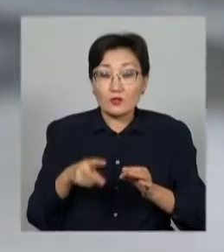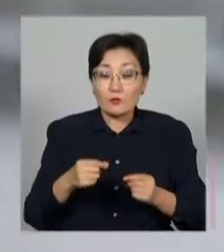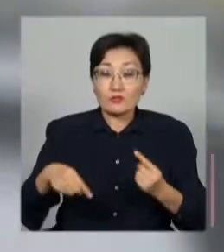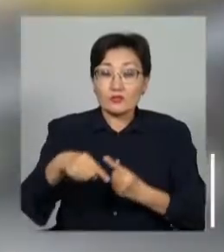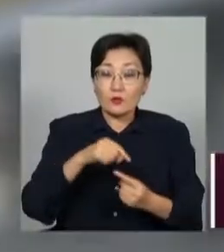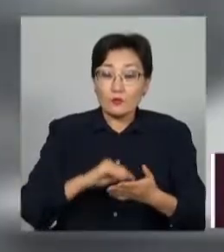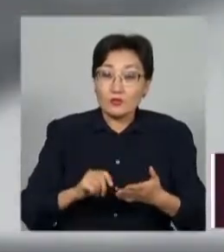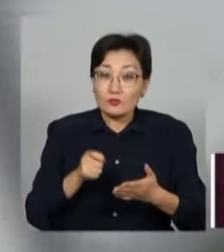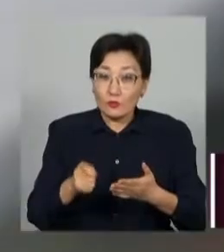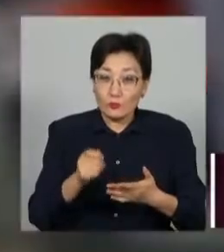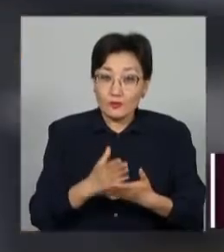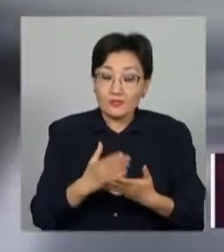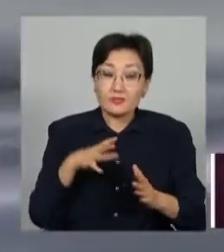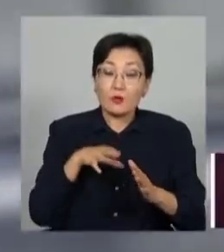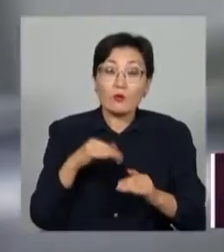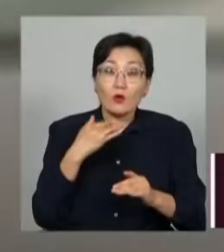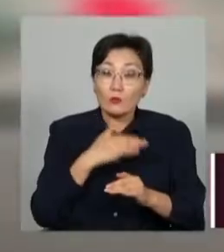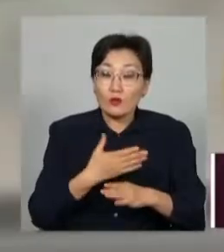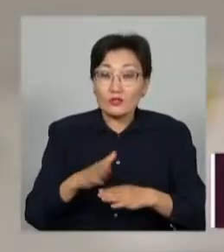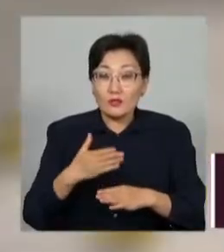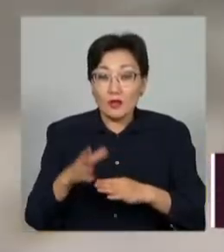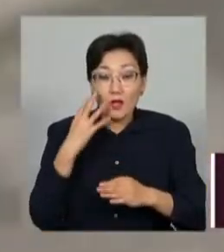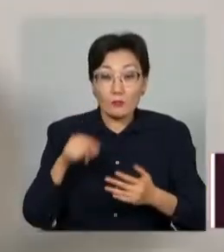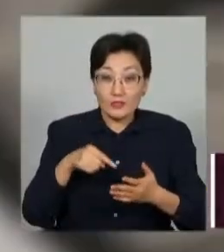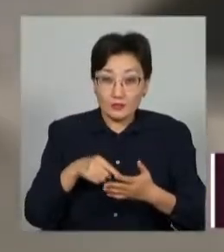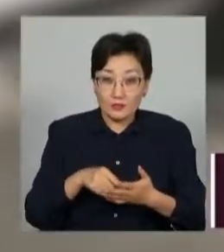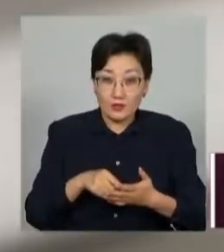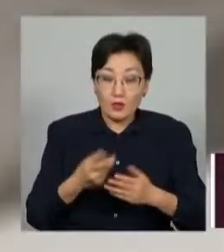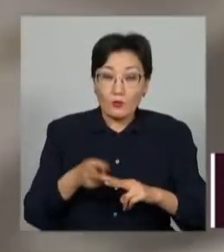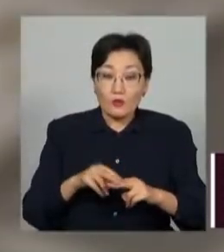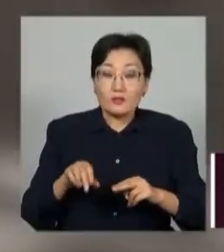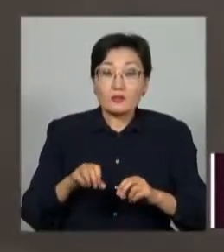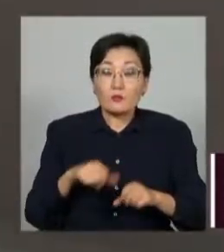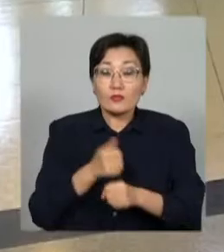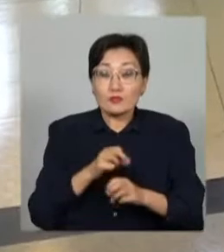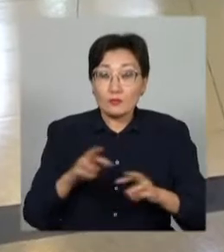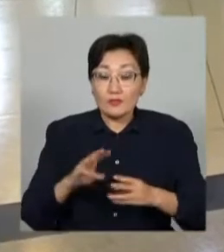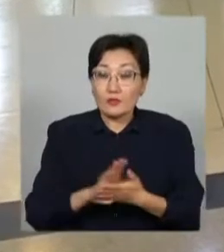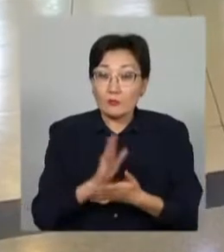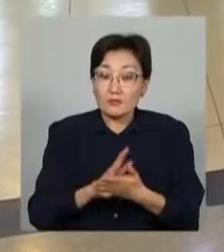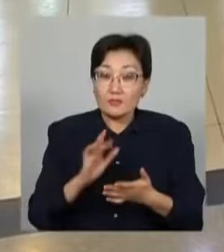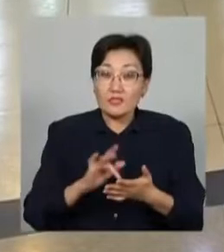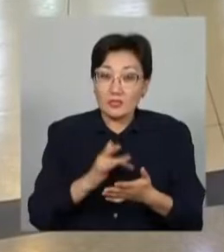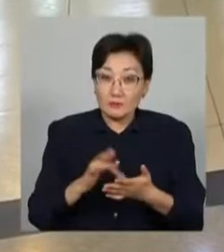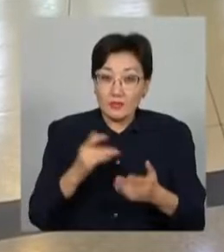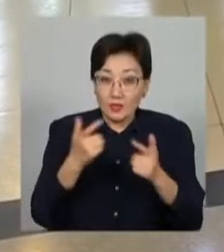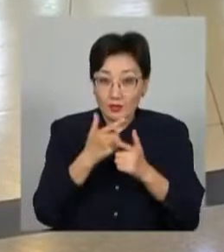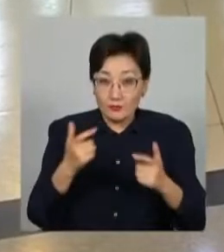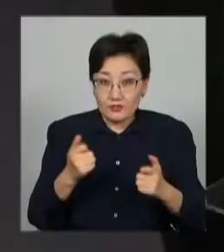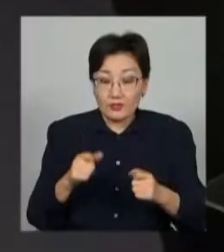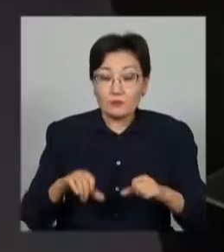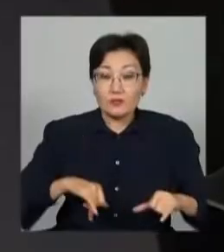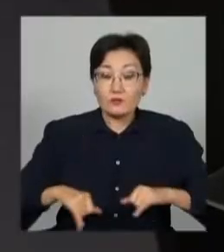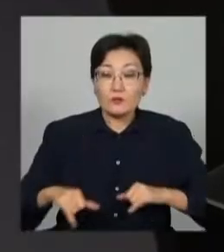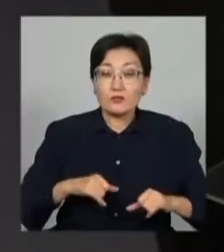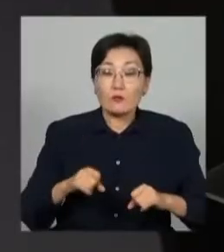кәсіпкерден өтінім келіп түскен. Олардың басым көпшілігі Алматы қаласынан. Бұл туралы үкімет басшысының баспасөз қызмет хабарлайды. Еске салайық, тәртіпсіздік